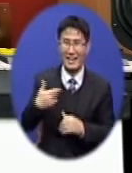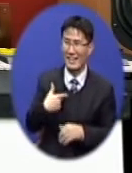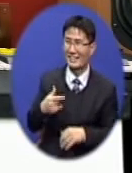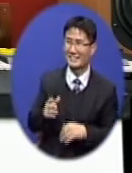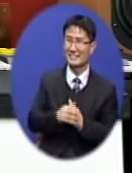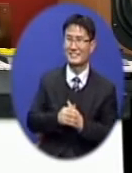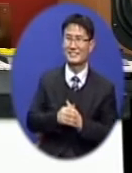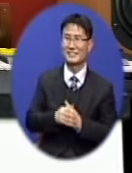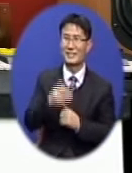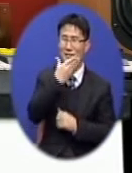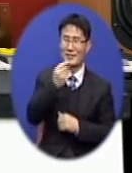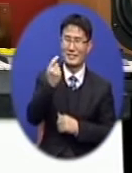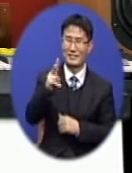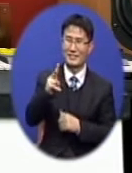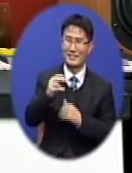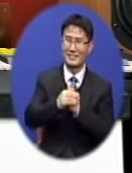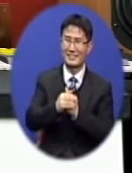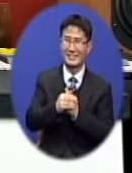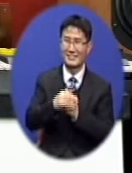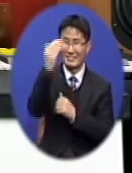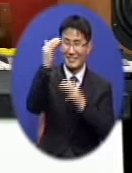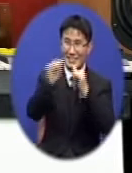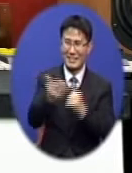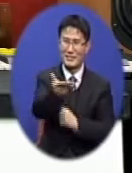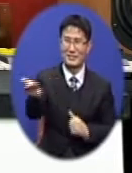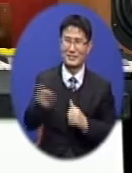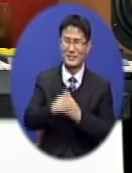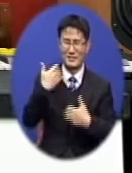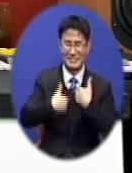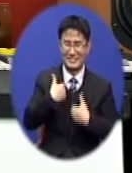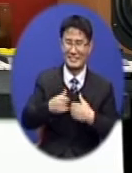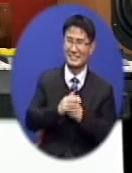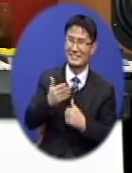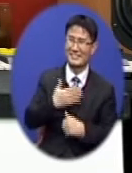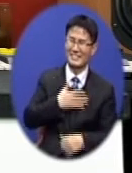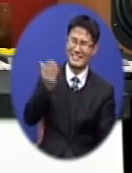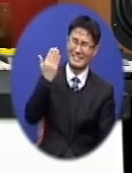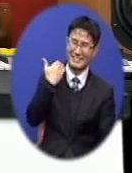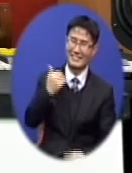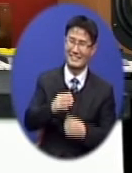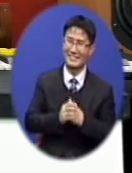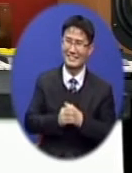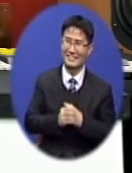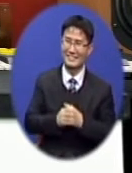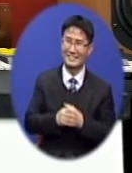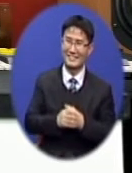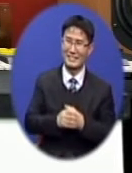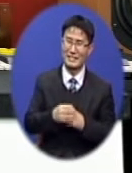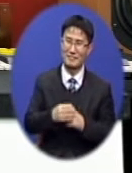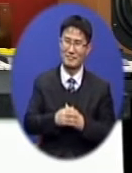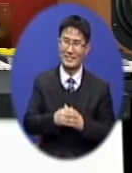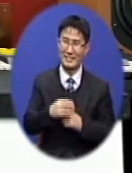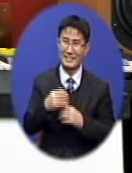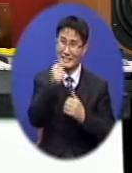우리 정말 복지TV 애청자, 시청자 여러분, 반갑습니다. 저도 한때 뭐 이렇게 진행을 하고 있었는데